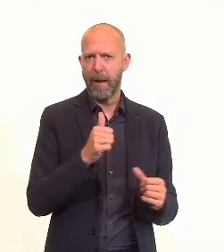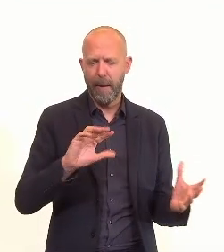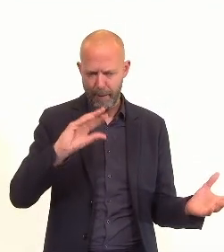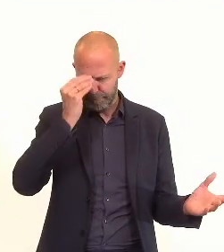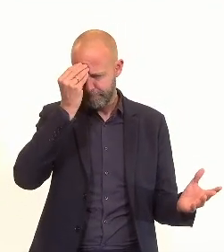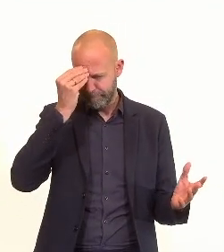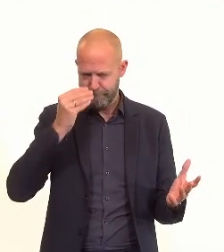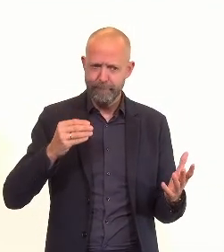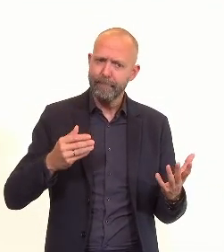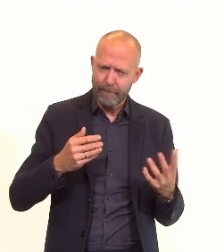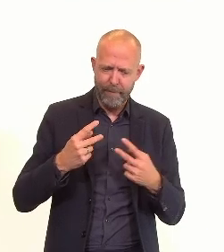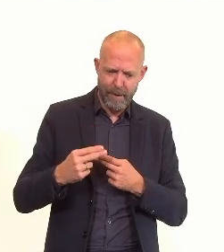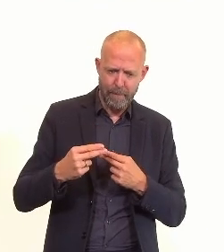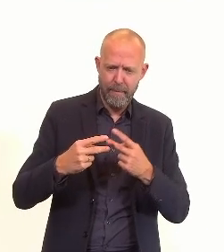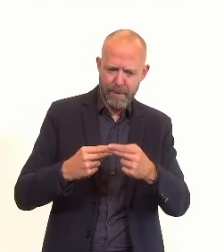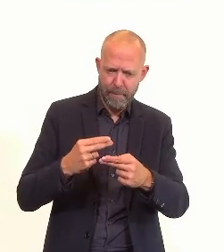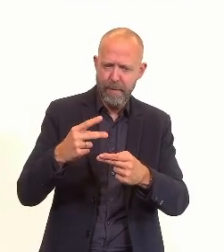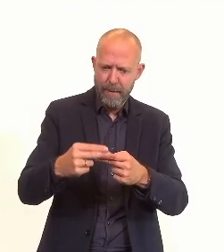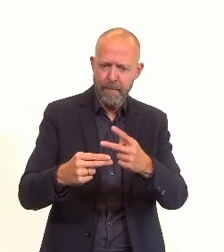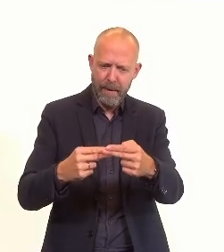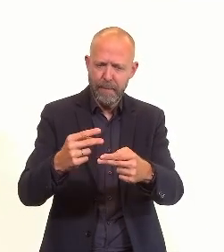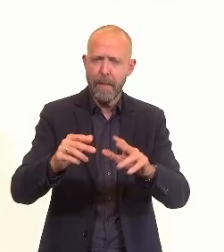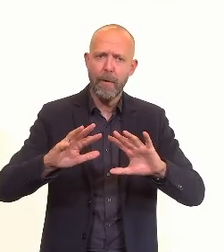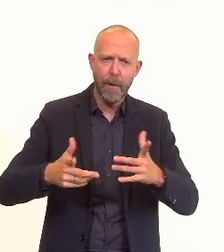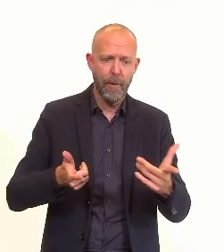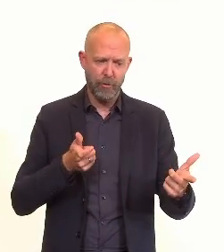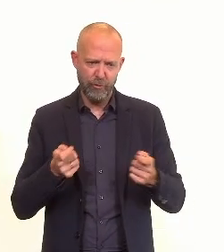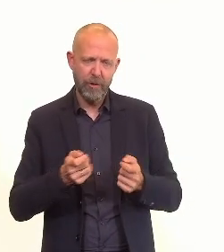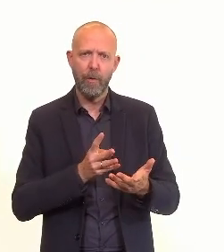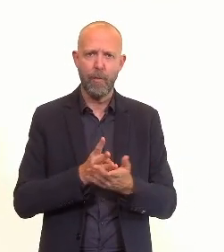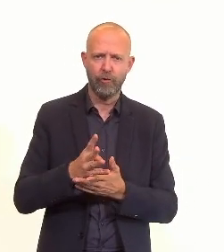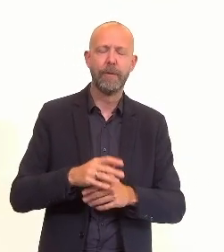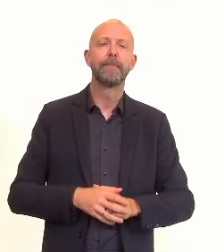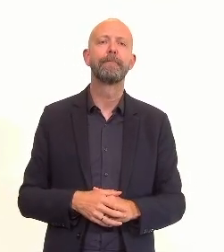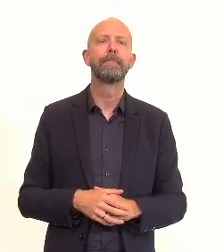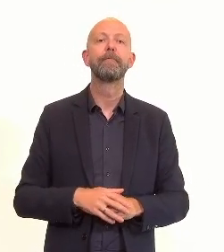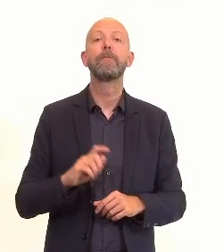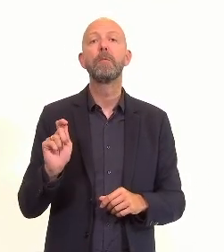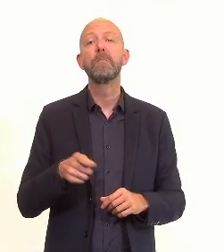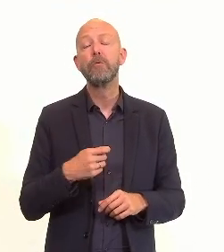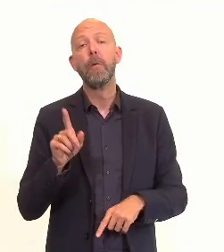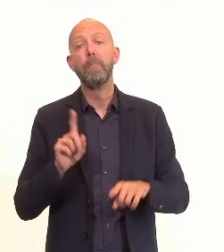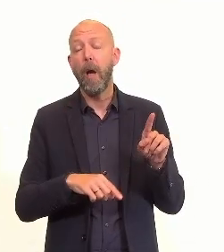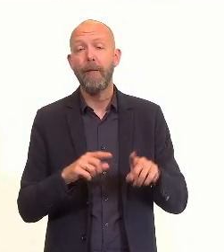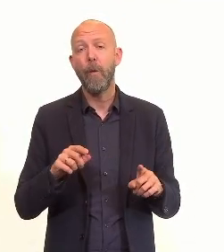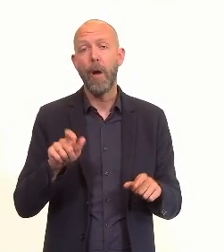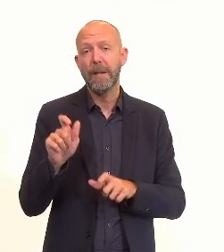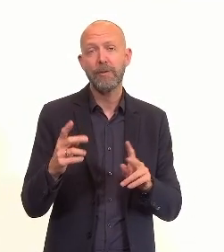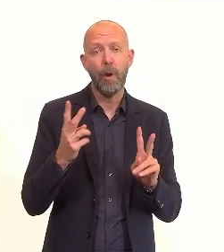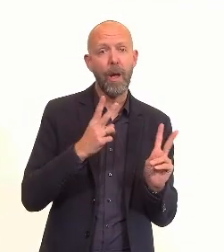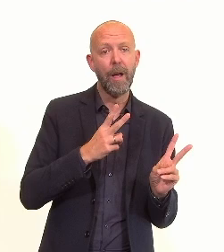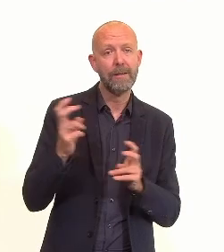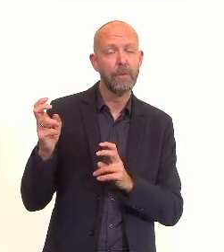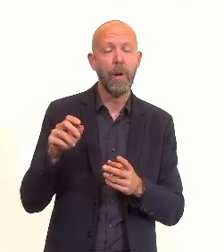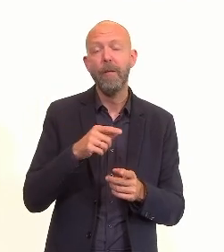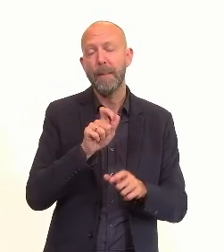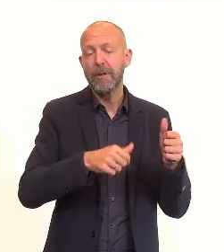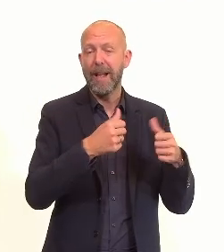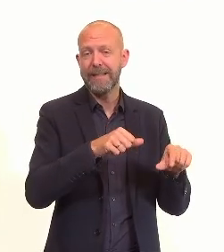aussi intéressant parce que ça nous permet vraiment aussi de pouvoir parfois réajuster certaines choses, d'avoir le droit à l'erreur et puis de se relever